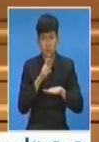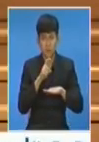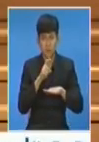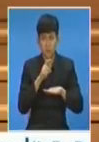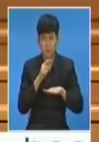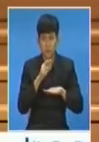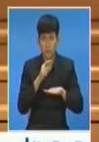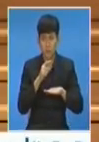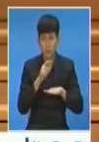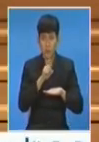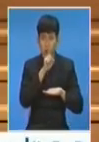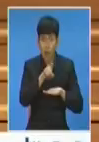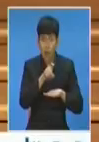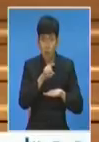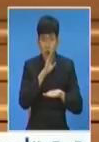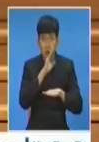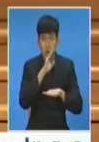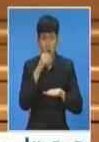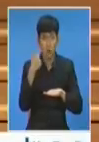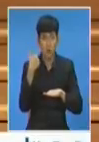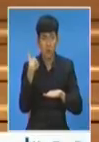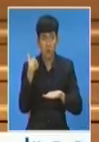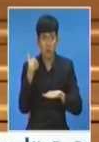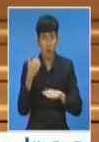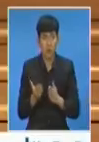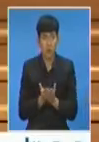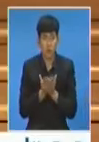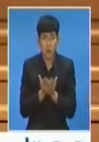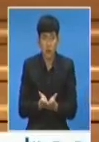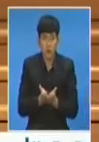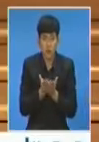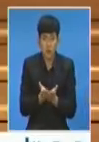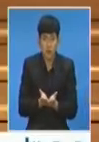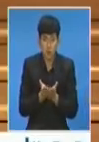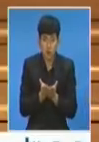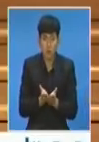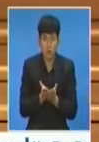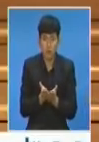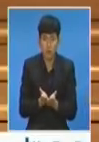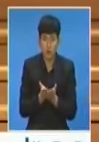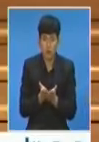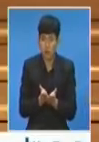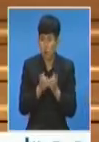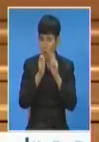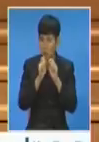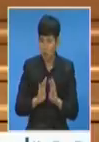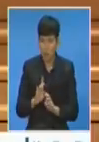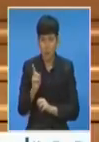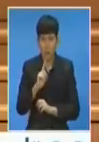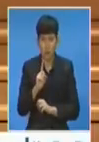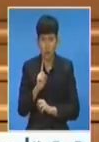ามีเรือรบหลวงจักรีนฤเบศรถูกออกแบบมาเพื่อการนี้